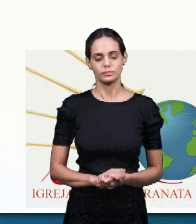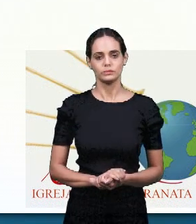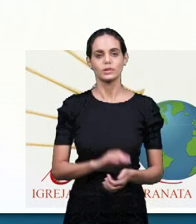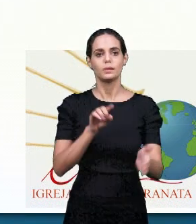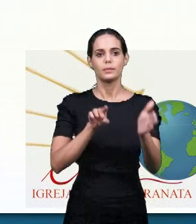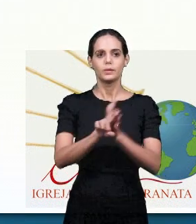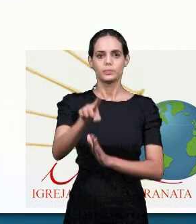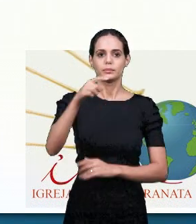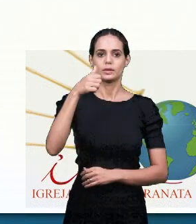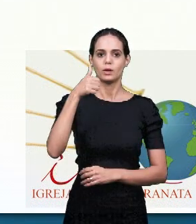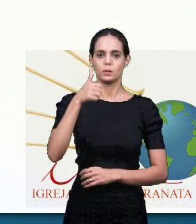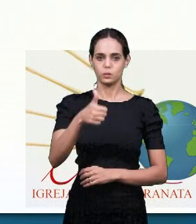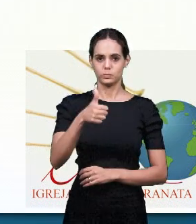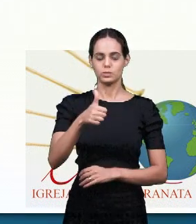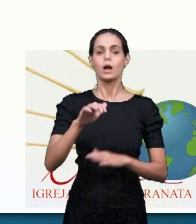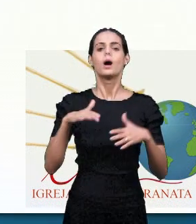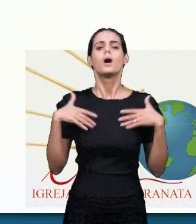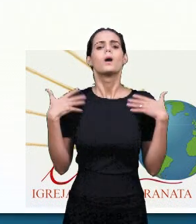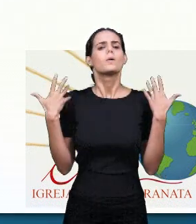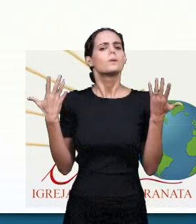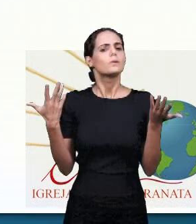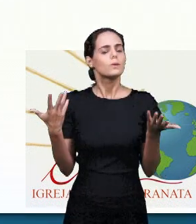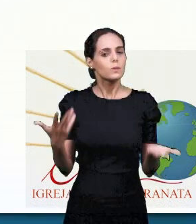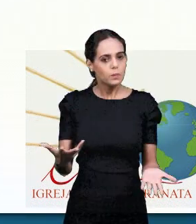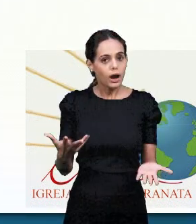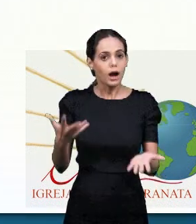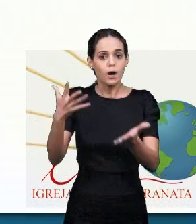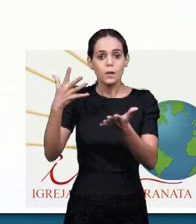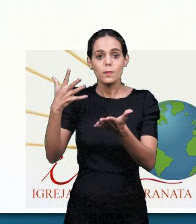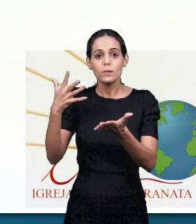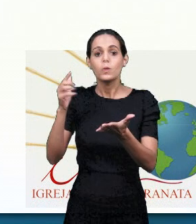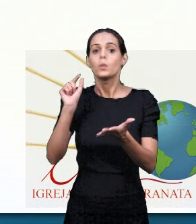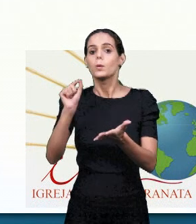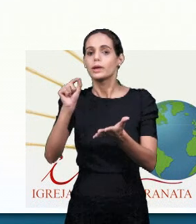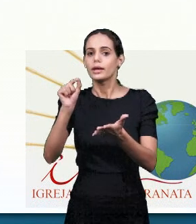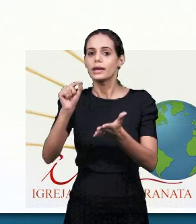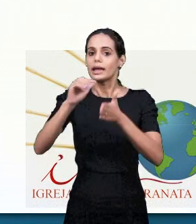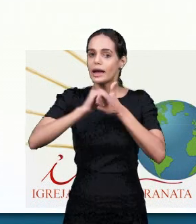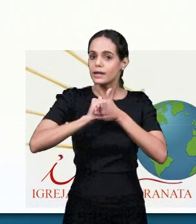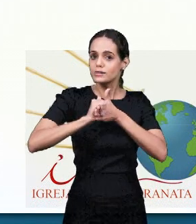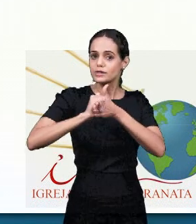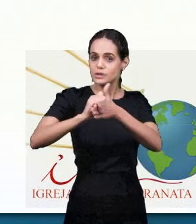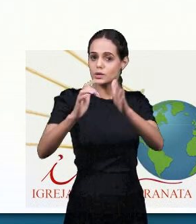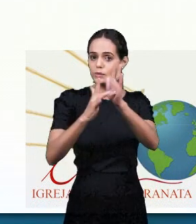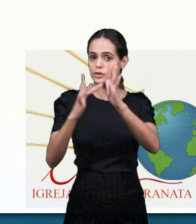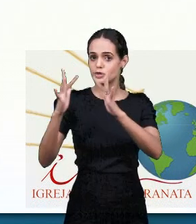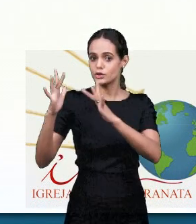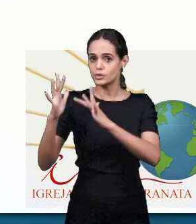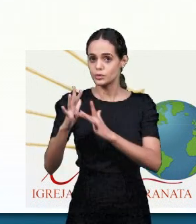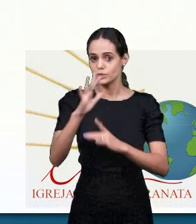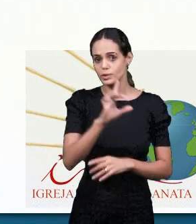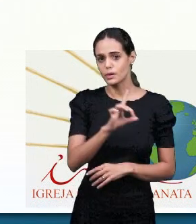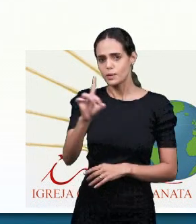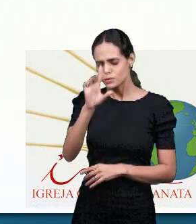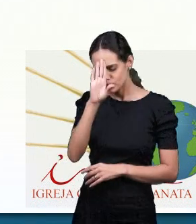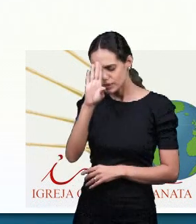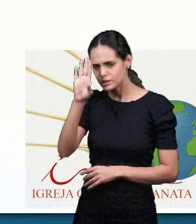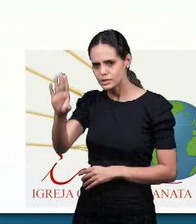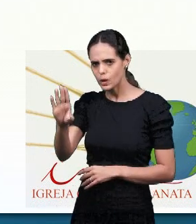suivante. Question 1. Quelle était la direction que le Seigneur Jésus a prise quand il a laissé la région de la